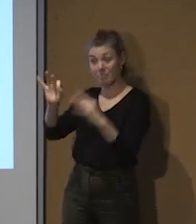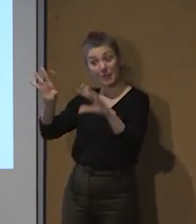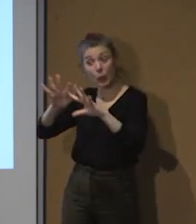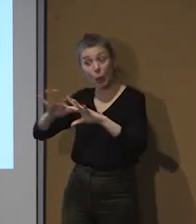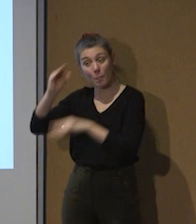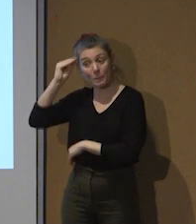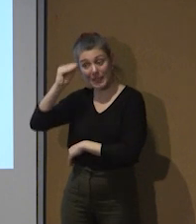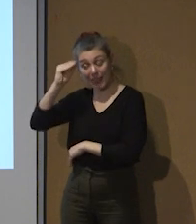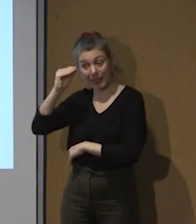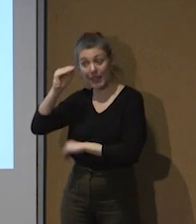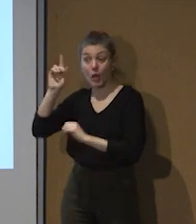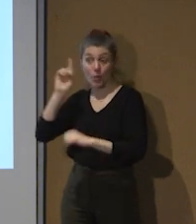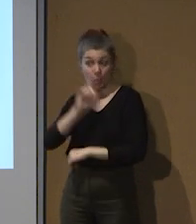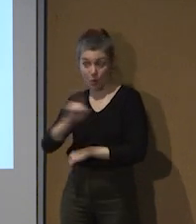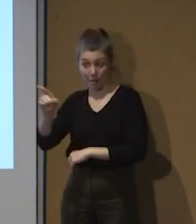dans quel